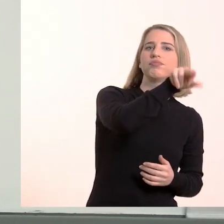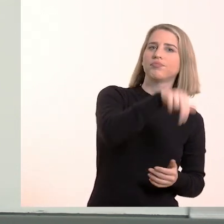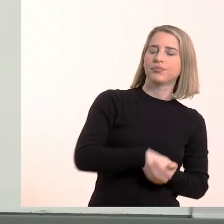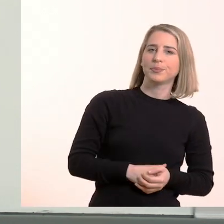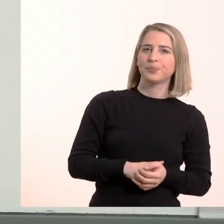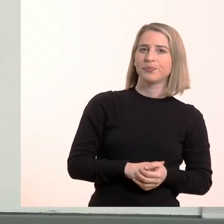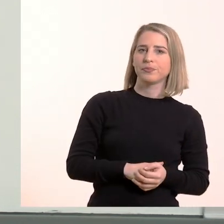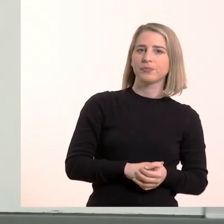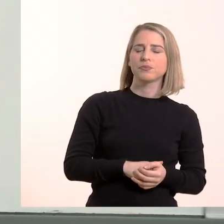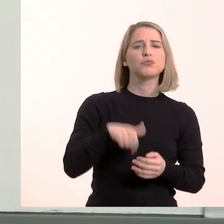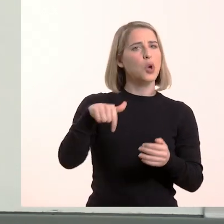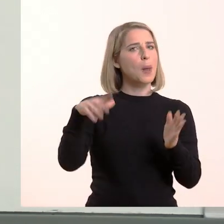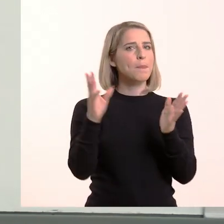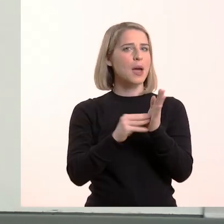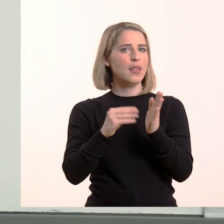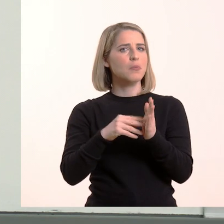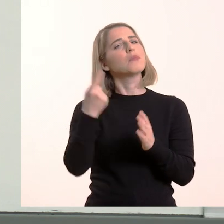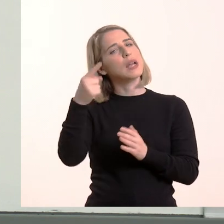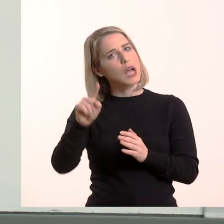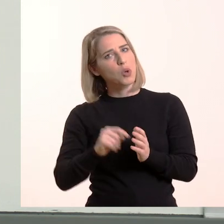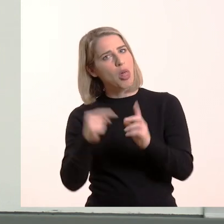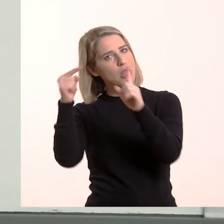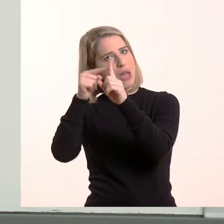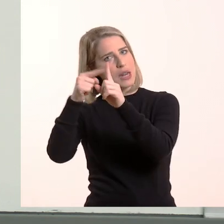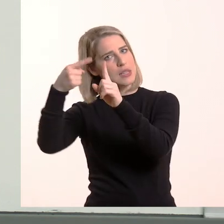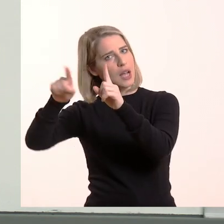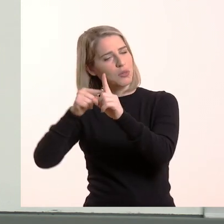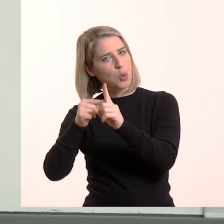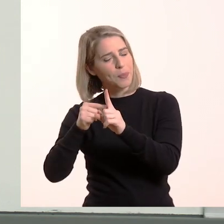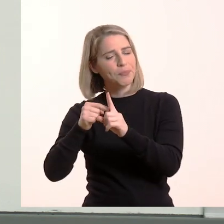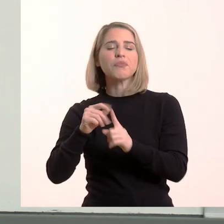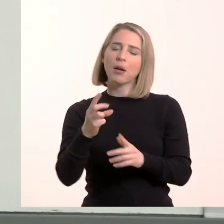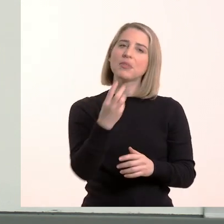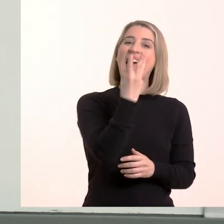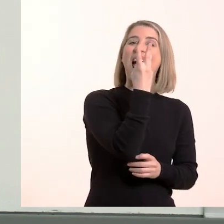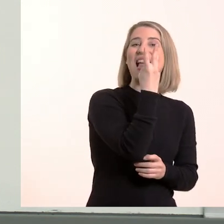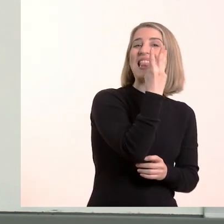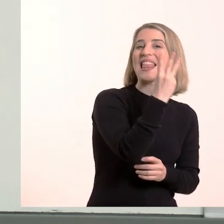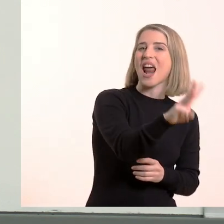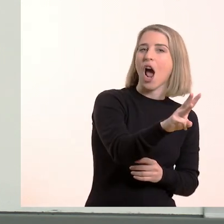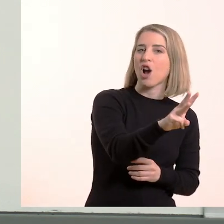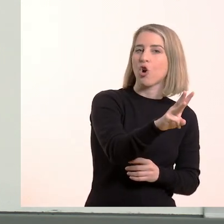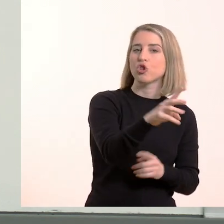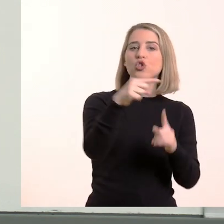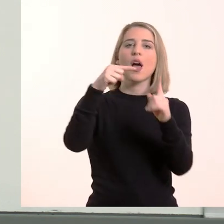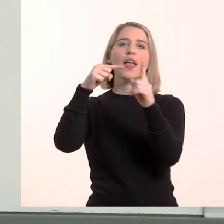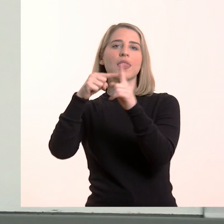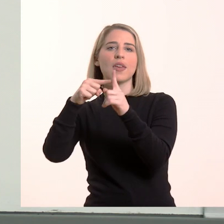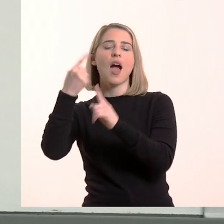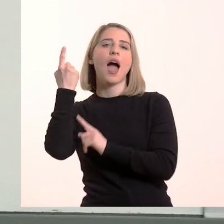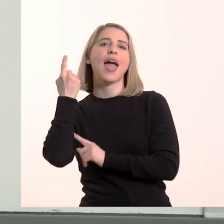Ας διαιρέσουμε τώρα με το 100. Ας πούμε 300 δια